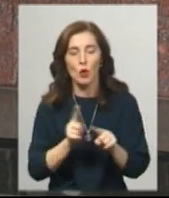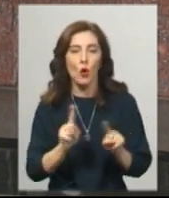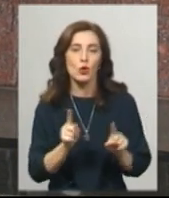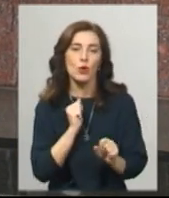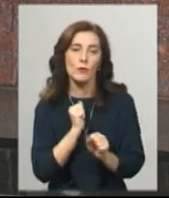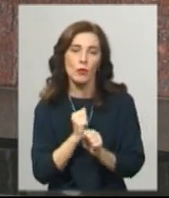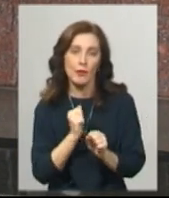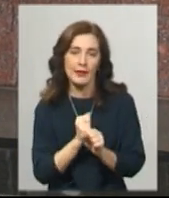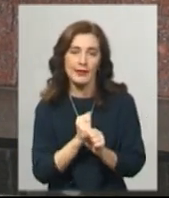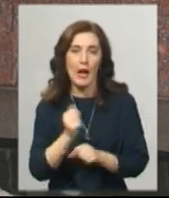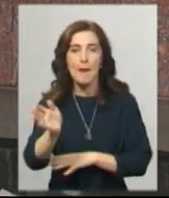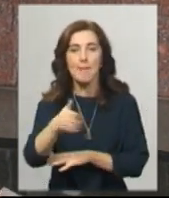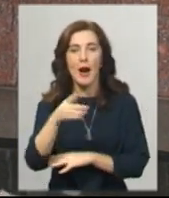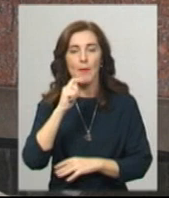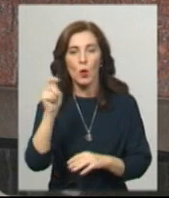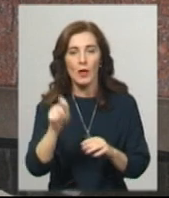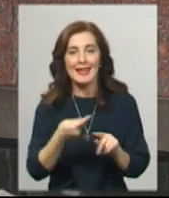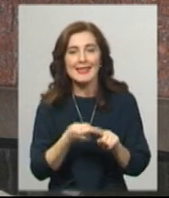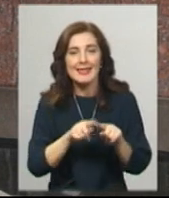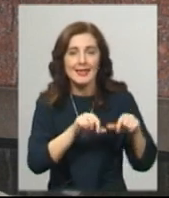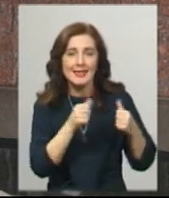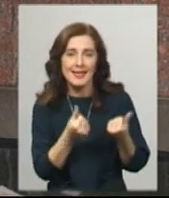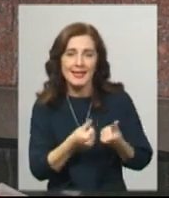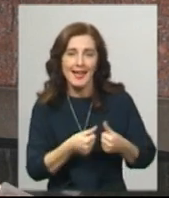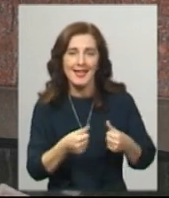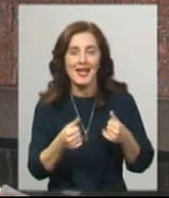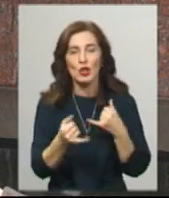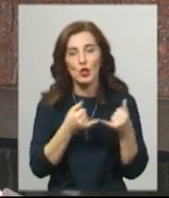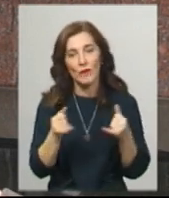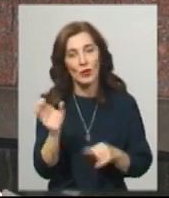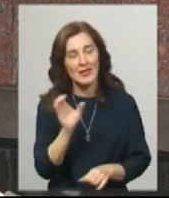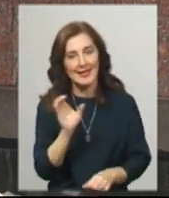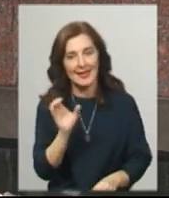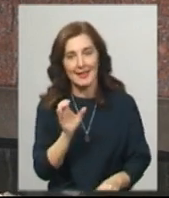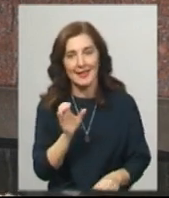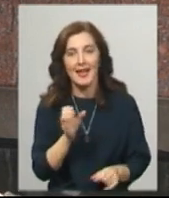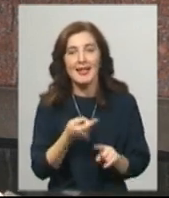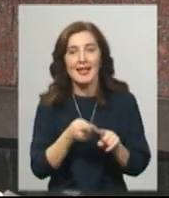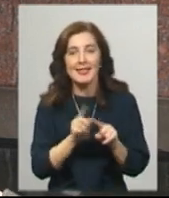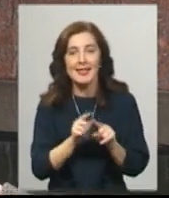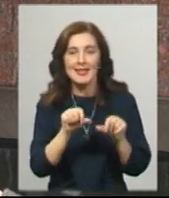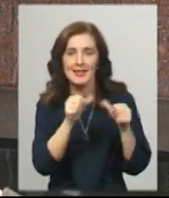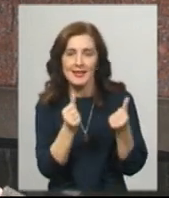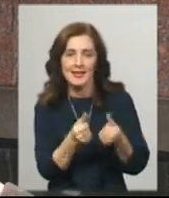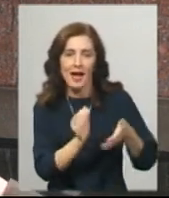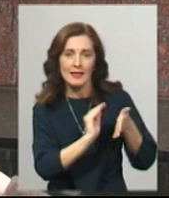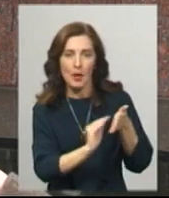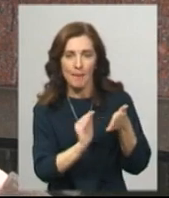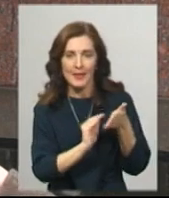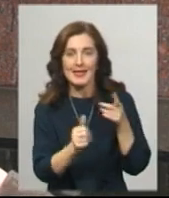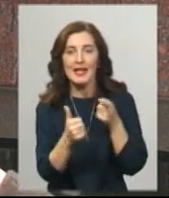зробити прапор України з цих сердець, жовто-синіх, правильно. На цих серцях написано